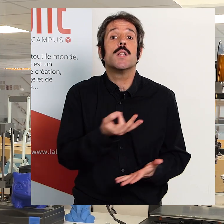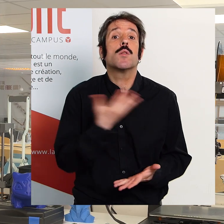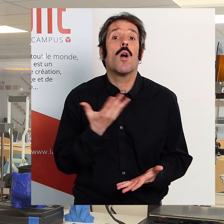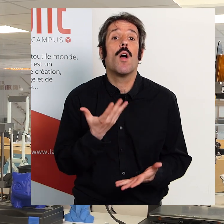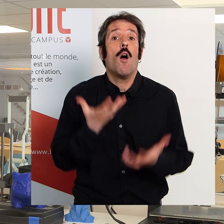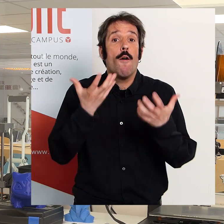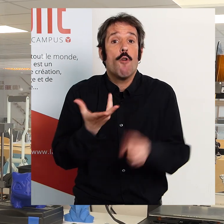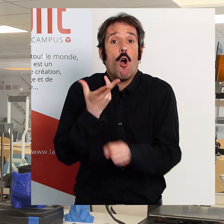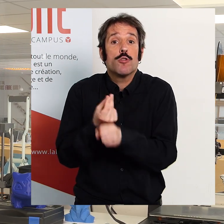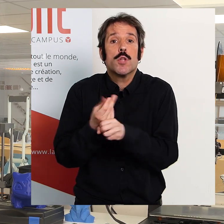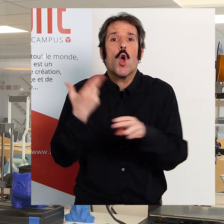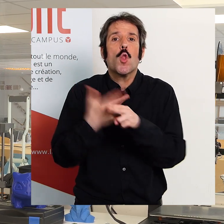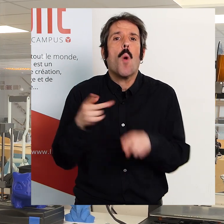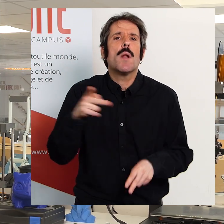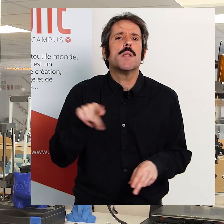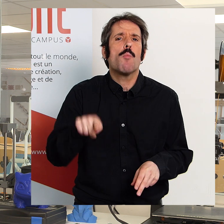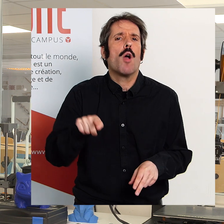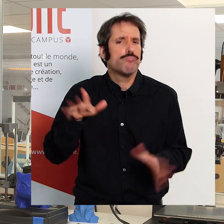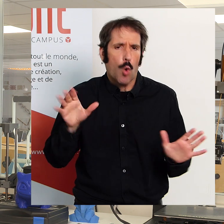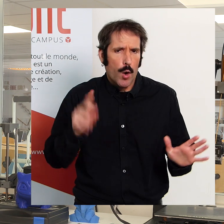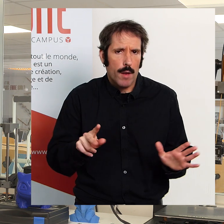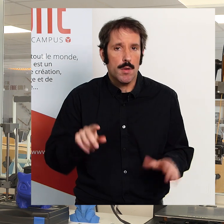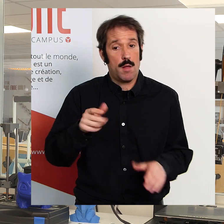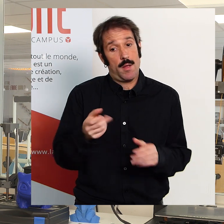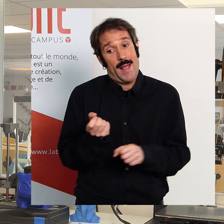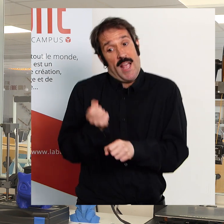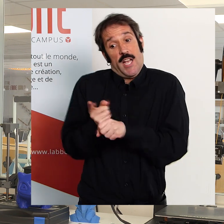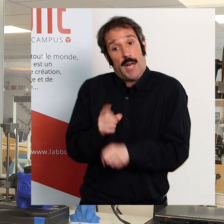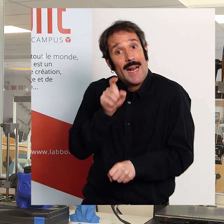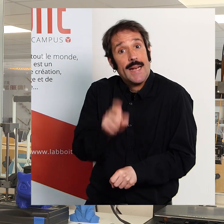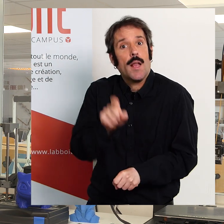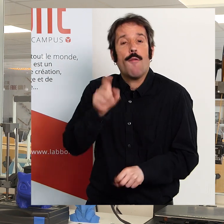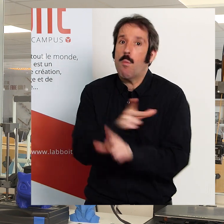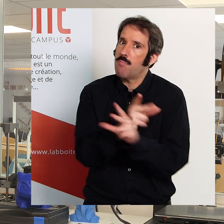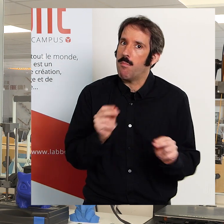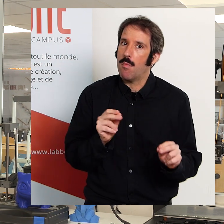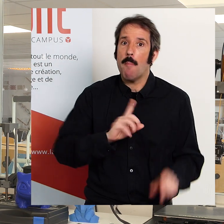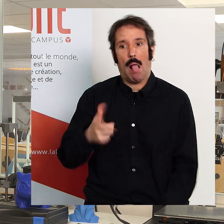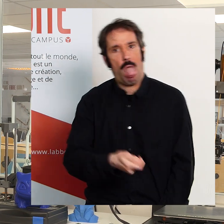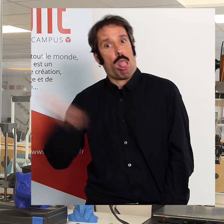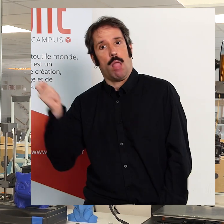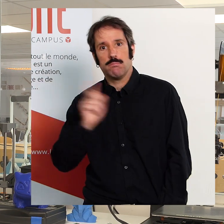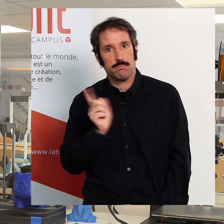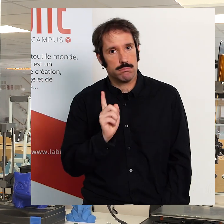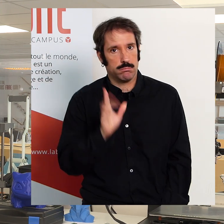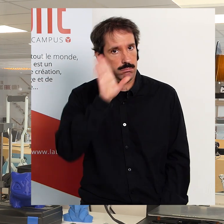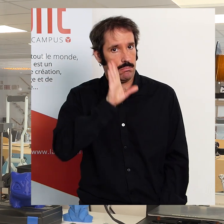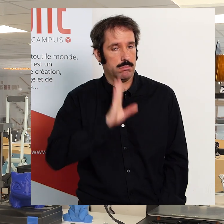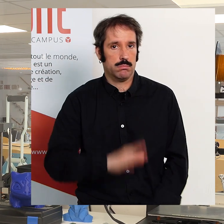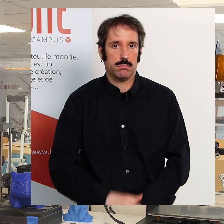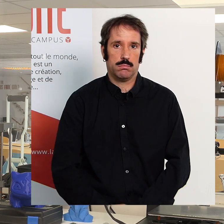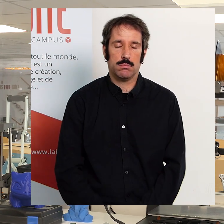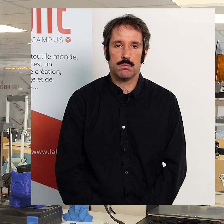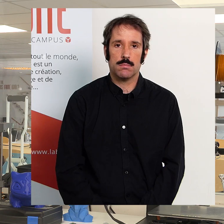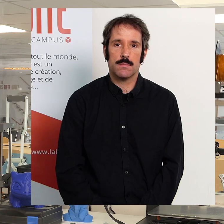Voilà, il me dit « Je voulais enregistrer avec le nom platypus.gcode ». Très bien, il y a un bouton « Éjecter » pour éjecter proprement la carte SD. Hein, ne l'arrachez pas à chaud, s'il vous